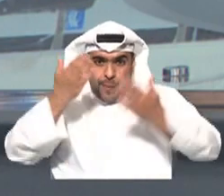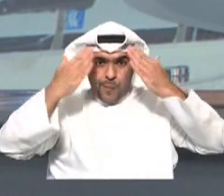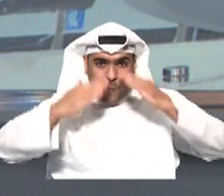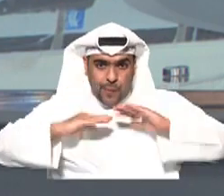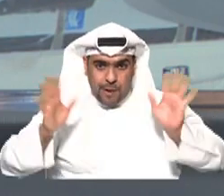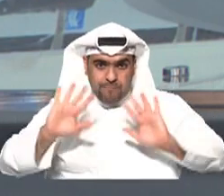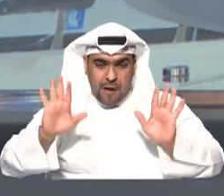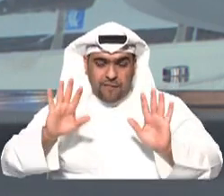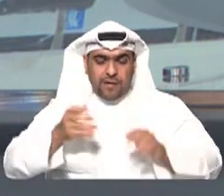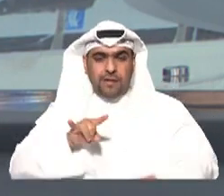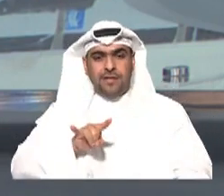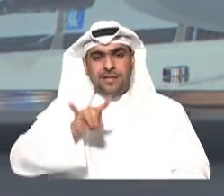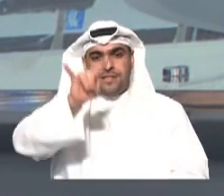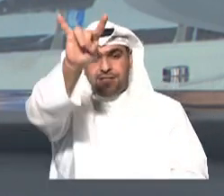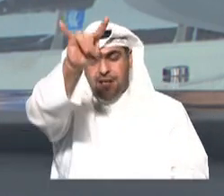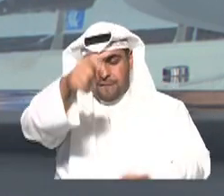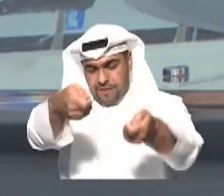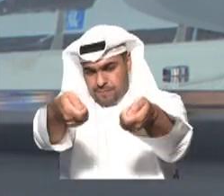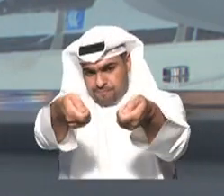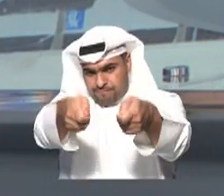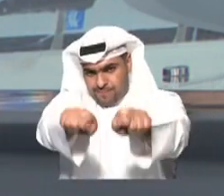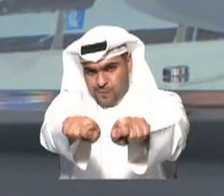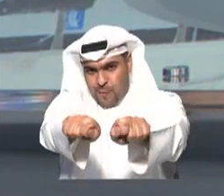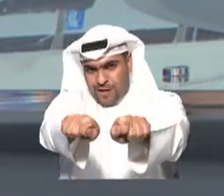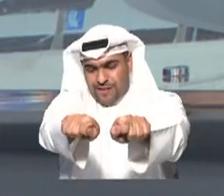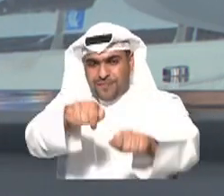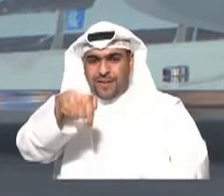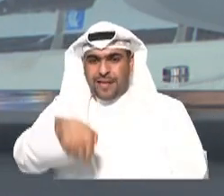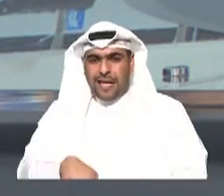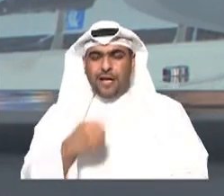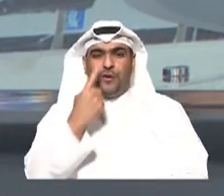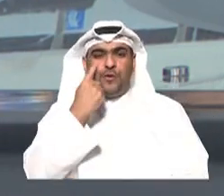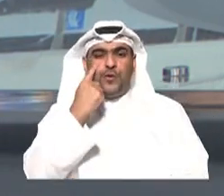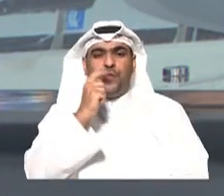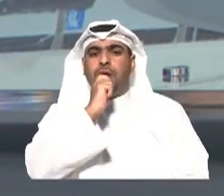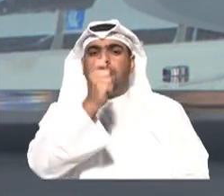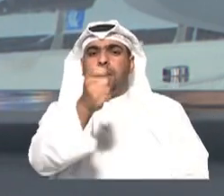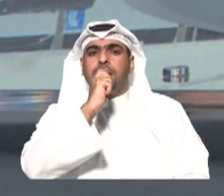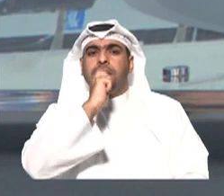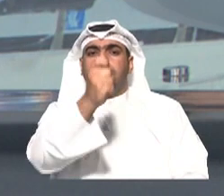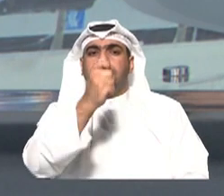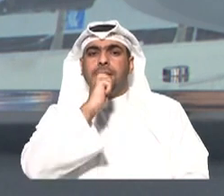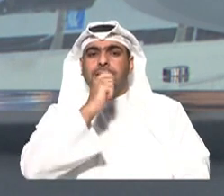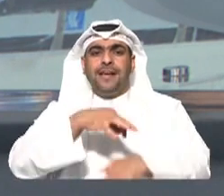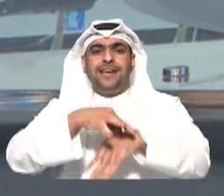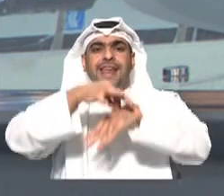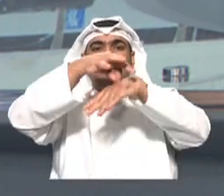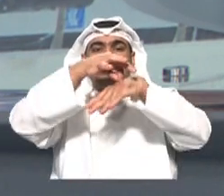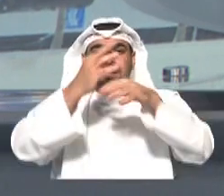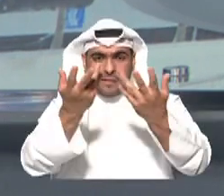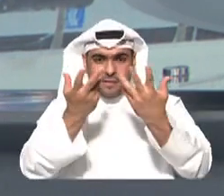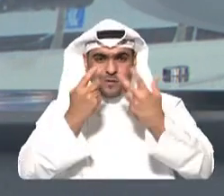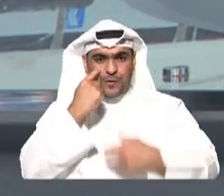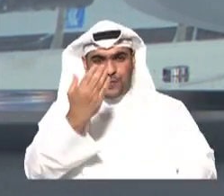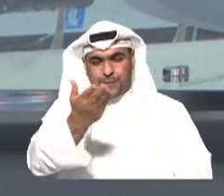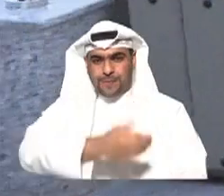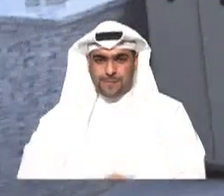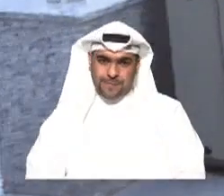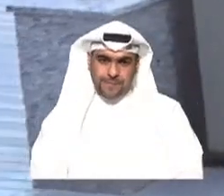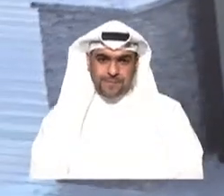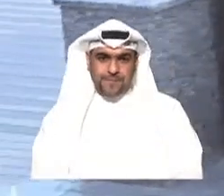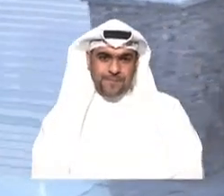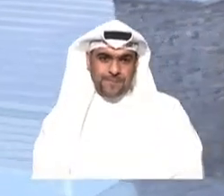اللقاح، وخصوصا ممن ينوي السفر إلى الخارج لما في ذلك من حصانة صحية ومجتمعية.